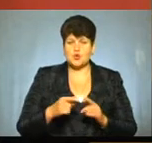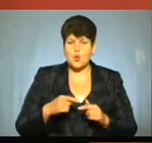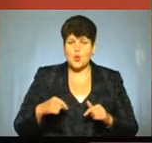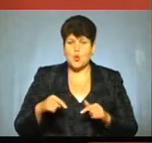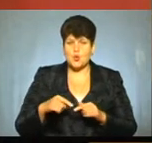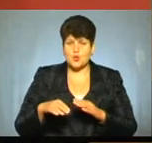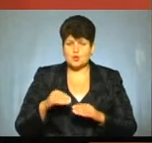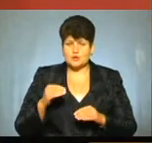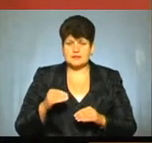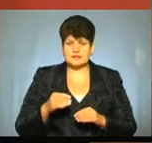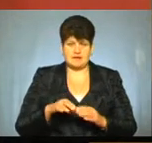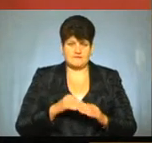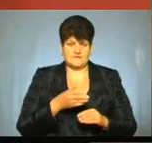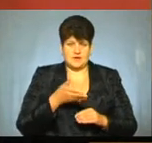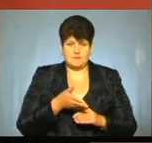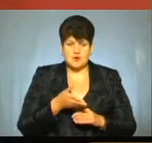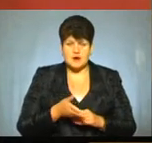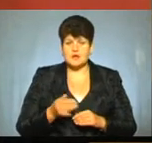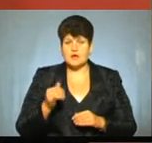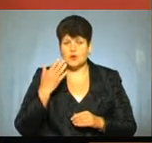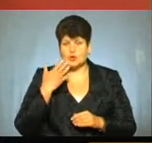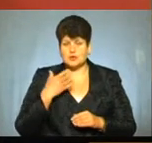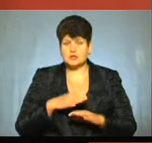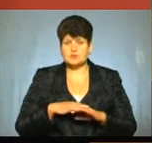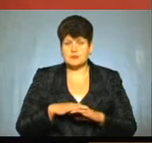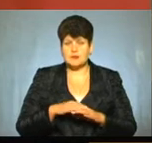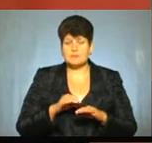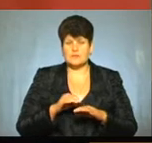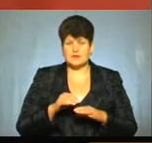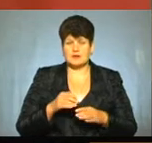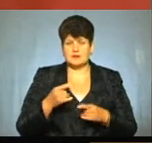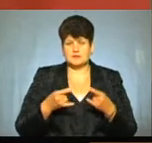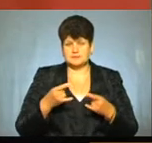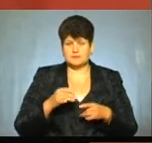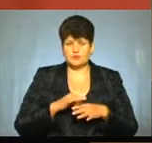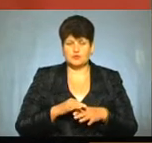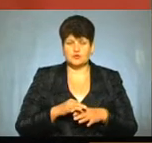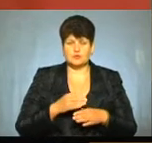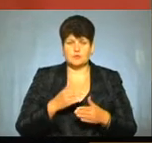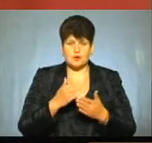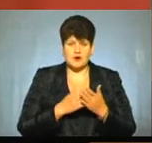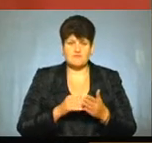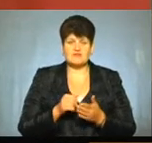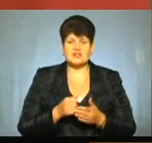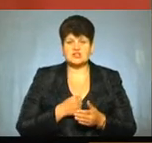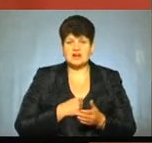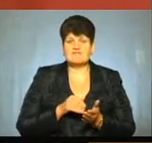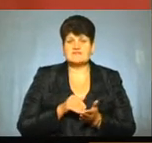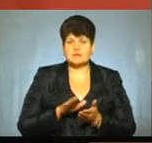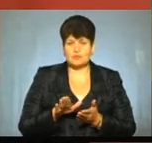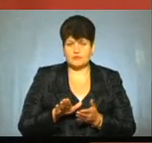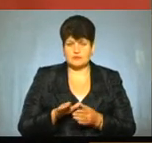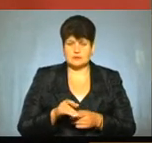166 округу на дострокових виборах. І коли Суспільне проводило програму «Виборчий округ співбесіда», він, на жаль, відмовився від